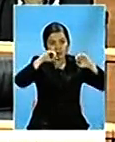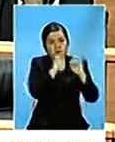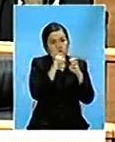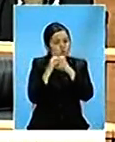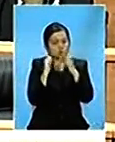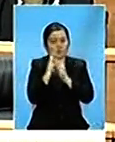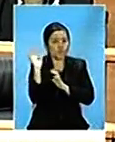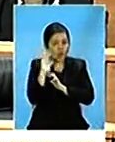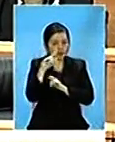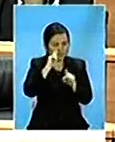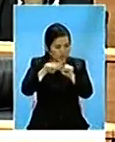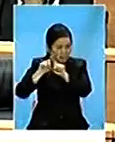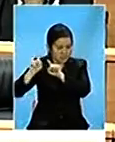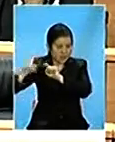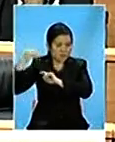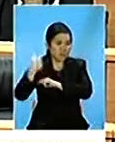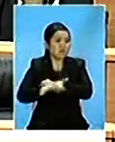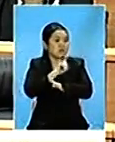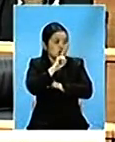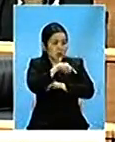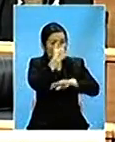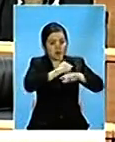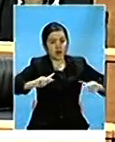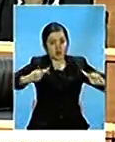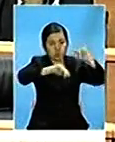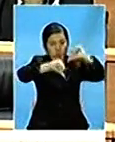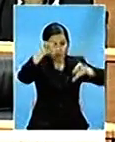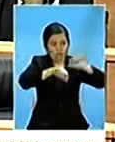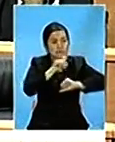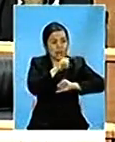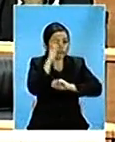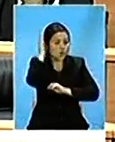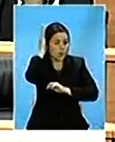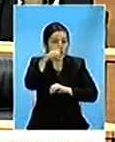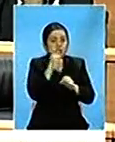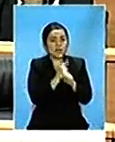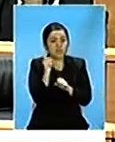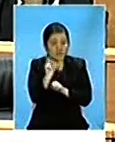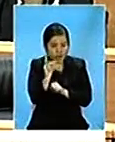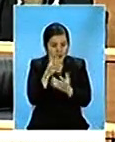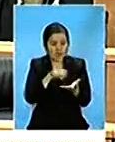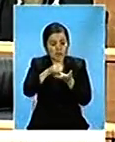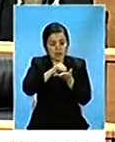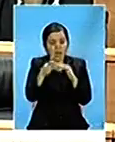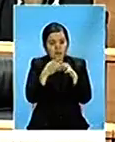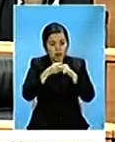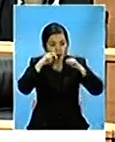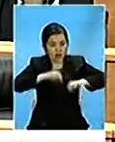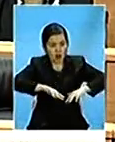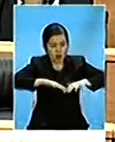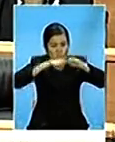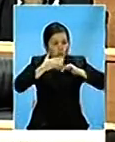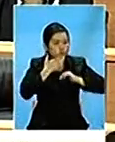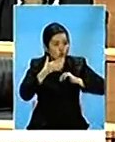จริงๆก็มีหลากหลายครับเพราะฉะนั้นผมถามท่านรัฐมนตรีครับว่าอนาคตเนี่ยท่านจะทำอย่างไรกับการแก้ไขปัญหาน้ำท่วมแบบยั่